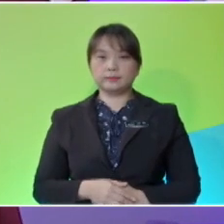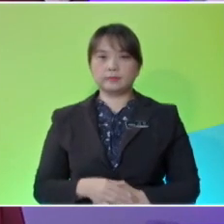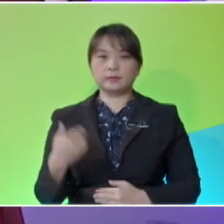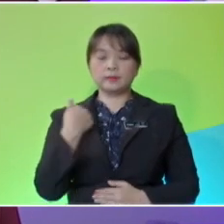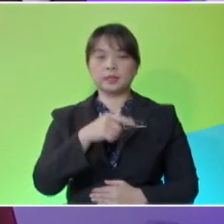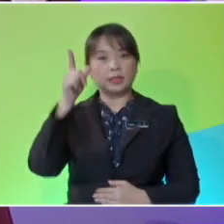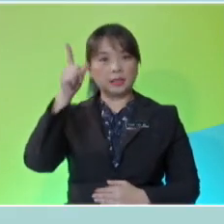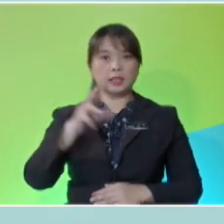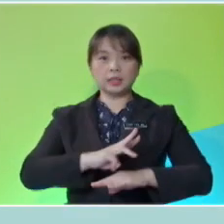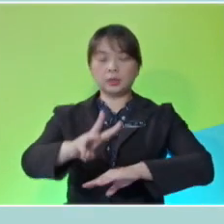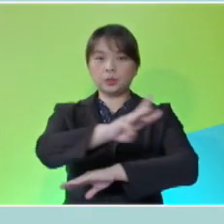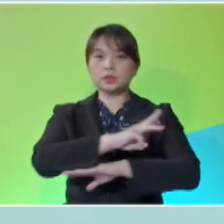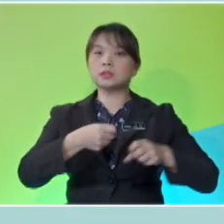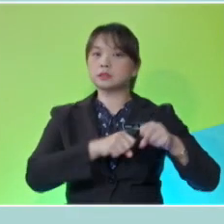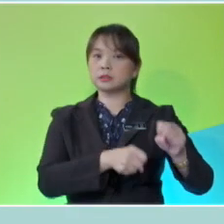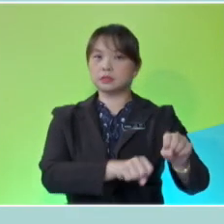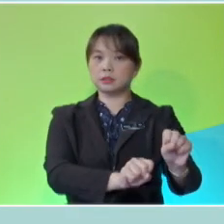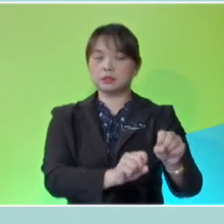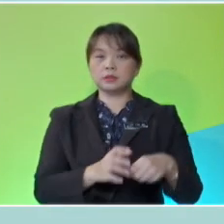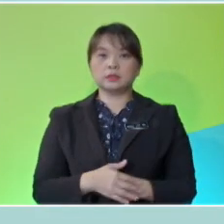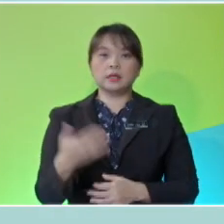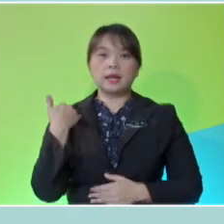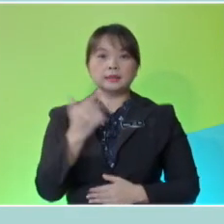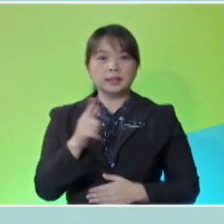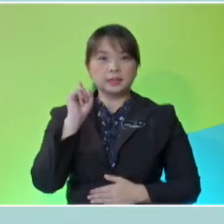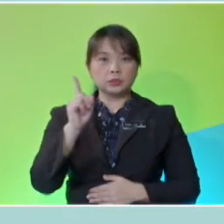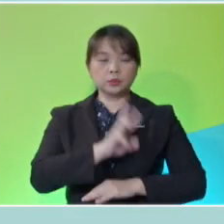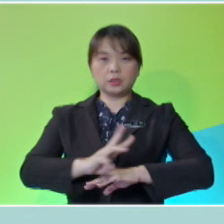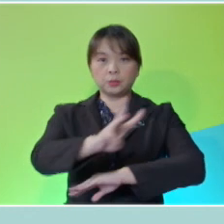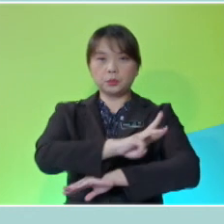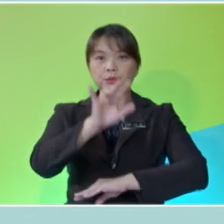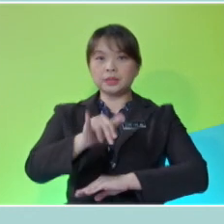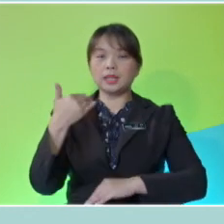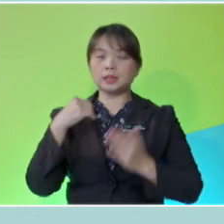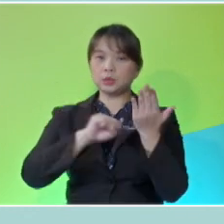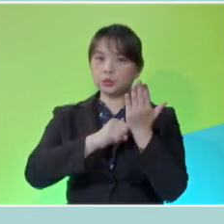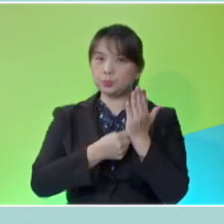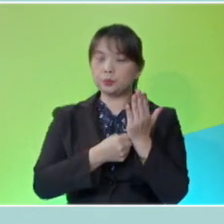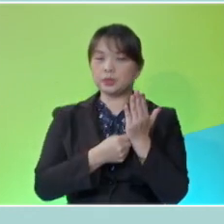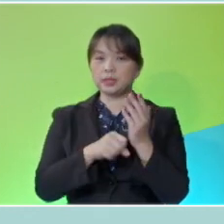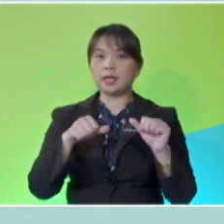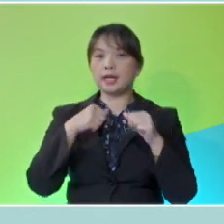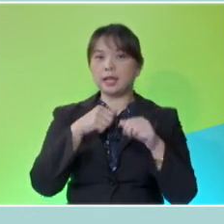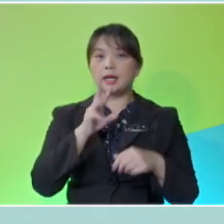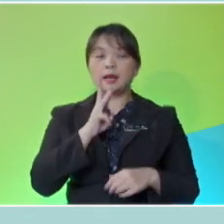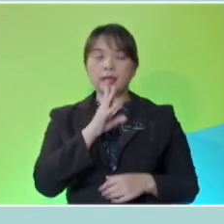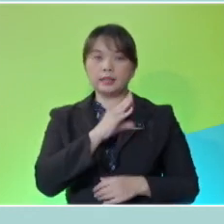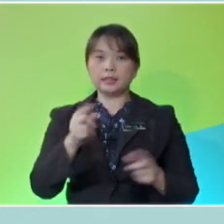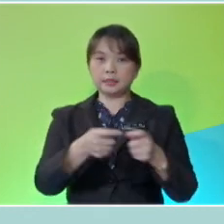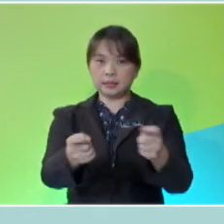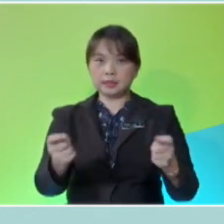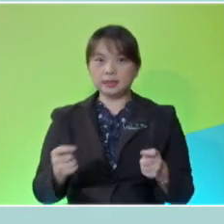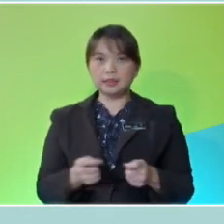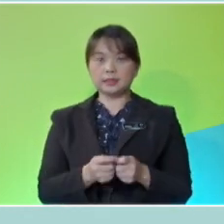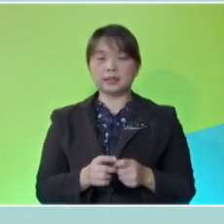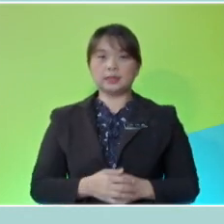saliran Oke saliran adalah suatu kawasan yang mempunyai sumber pengairan seperti sungai dan Tasik bagi kita dapat